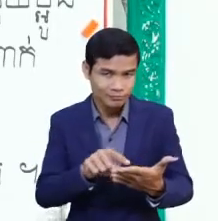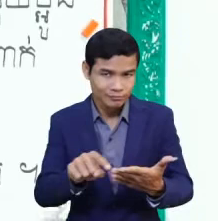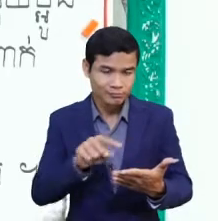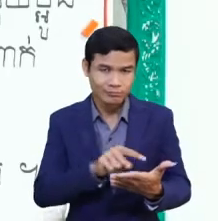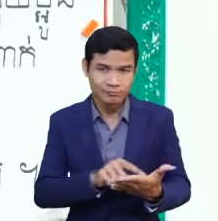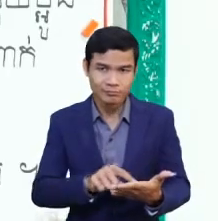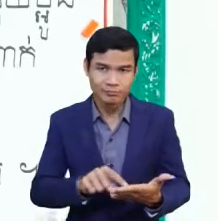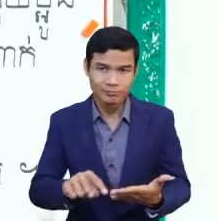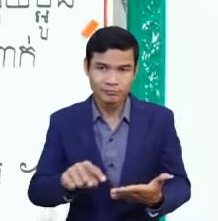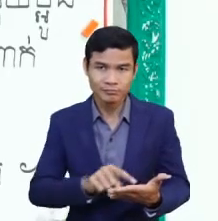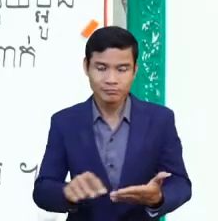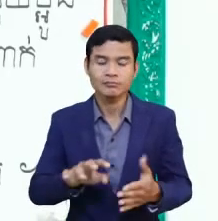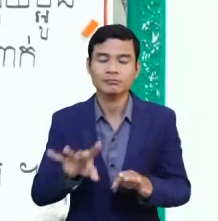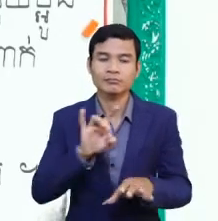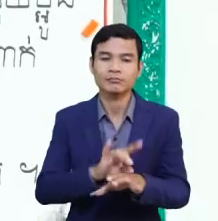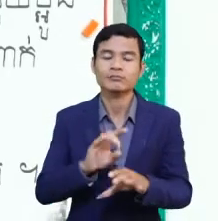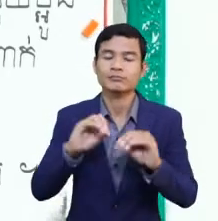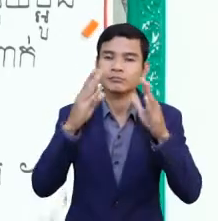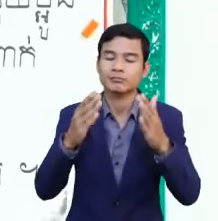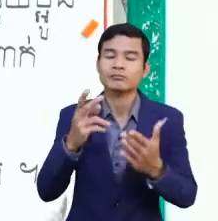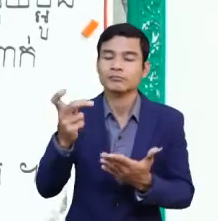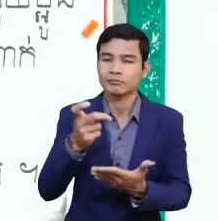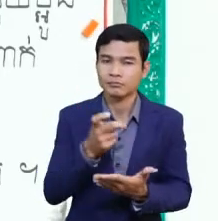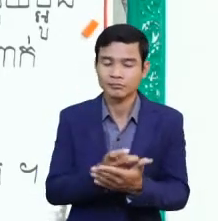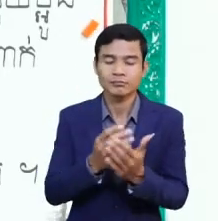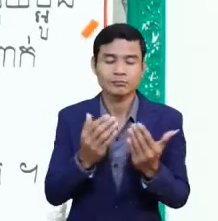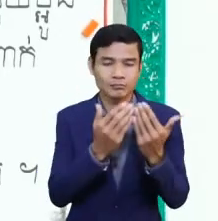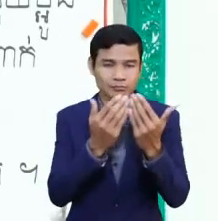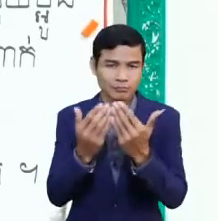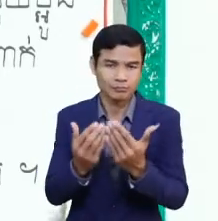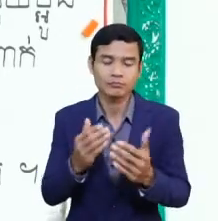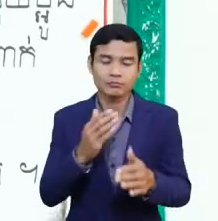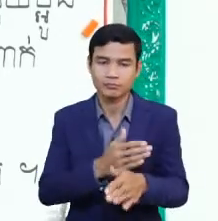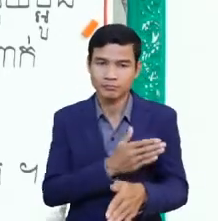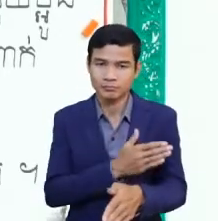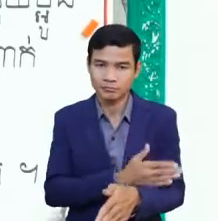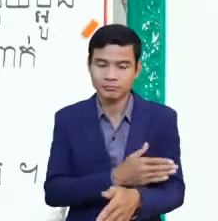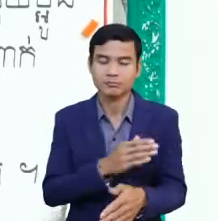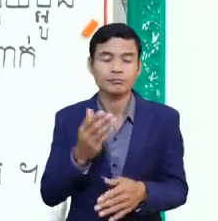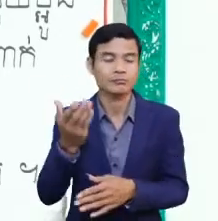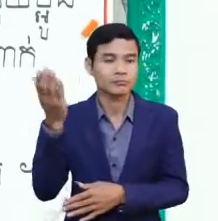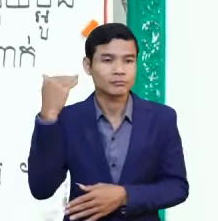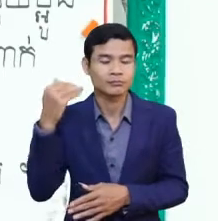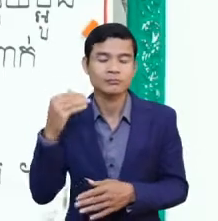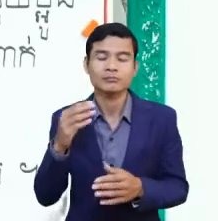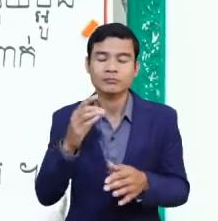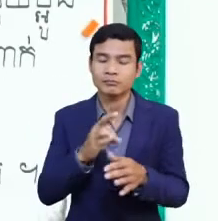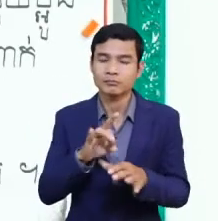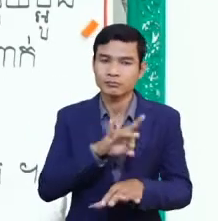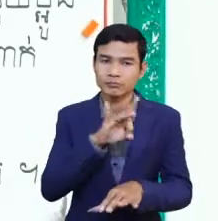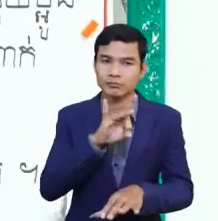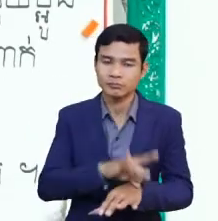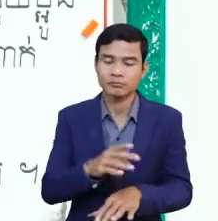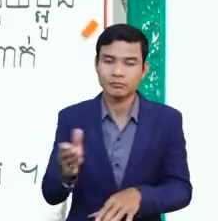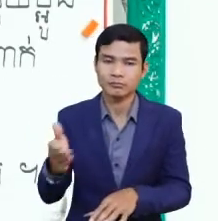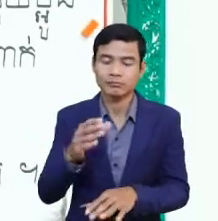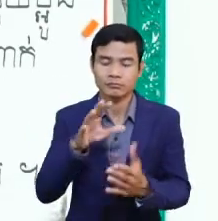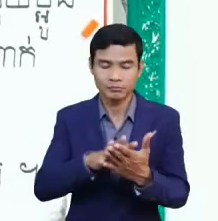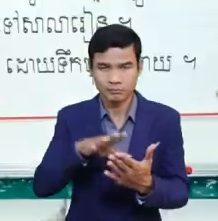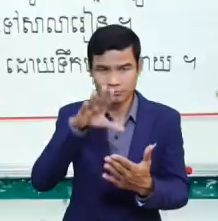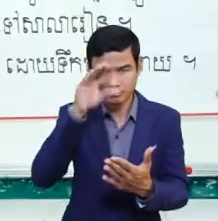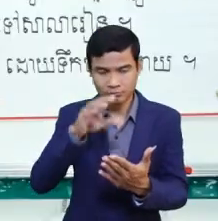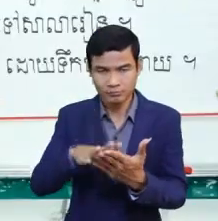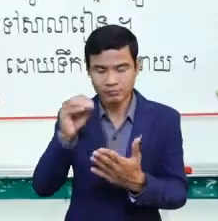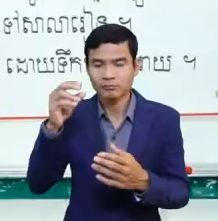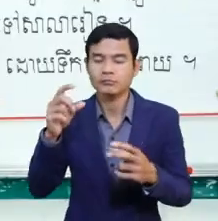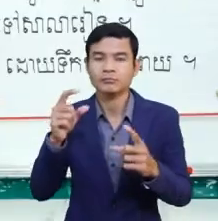kêu an đây con sẽ đặt chơi cùng rú nè con cha hai môn ca pi môn pe ni bẩn té cha nó pe đầy dương sắc sa pe pi má